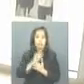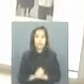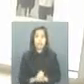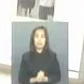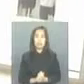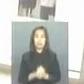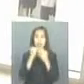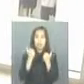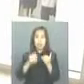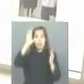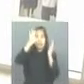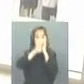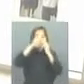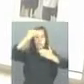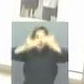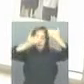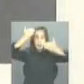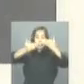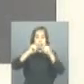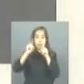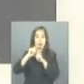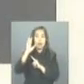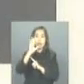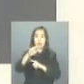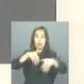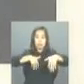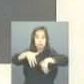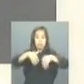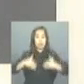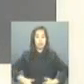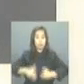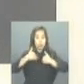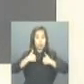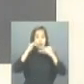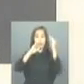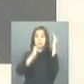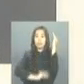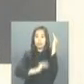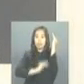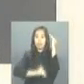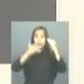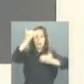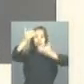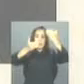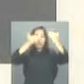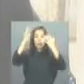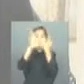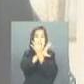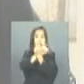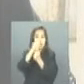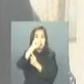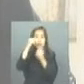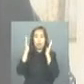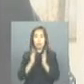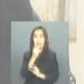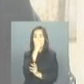วิถีชีวิตที่เงียบสงบและเรียบง่ายของชาวบ้านในพื้นที่3จังหวัดชายแดนภาคใต้ถูกนำมาจัดแสดงนะคะให้ผู้เข้าร่วมเวทีสัญจรเสียง